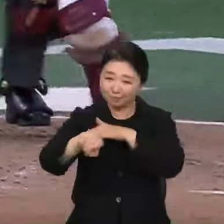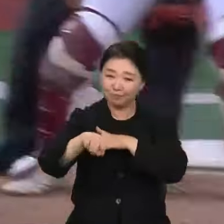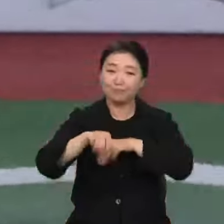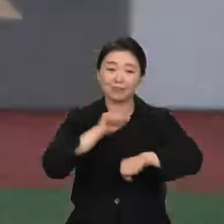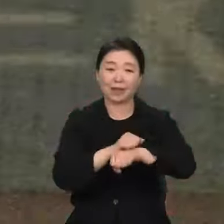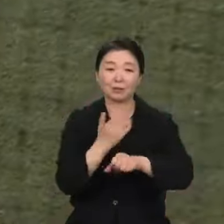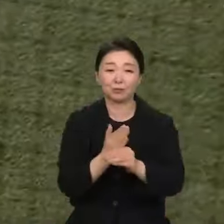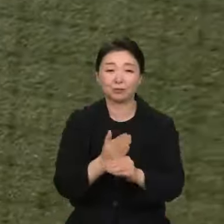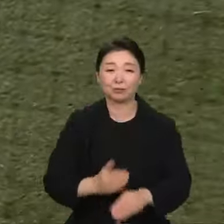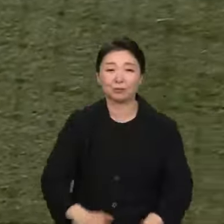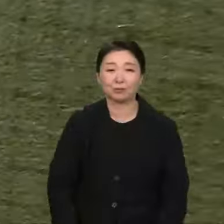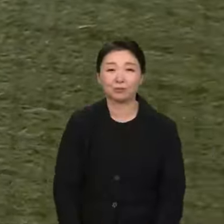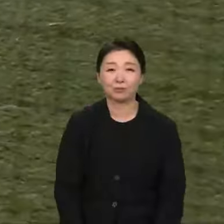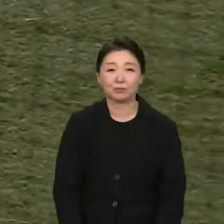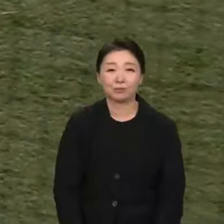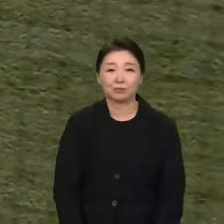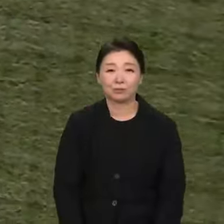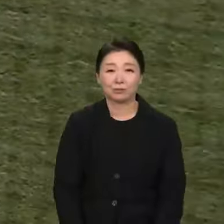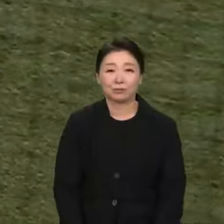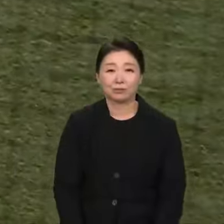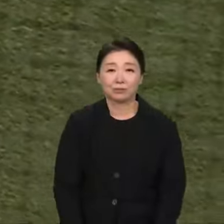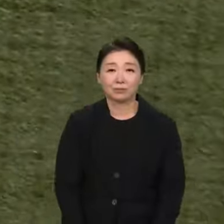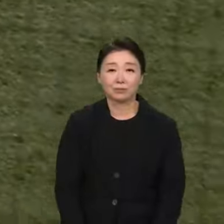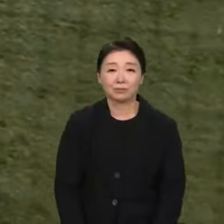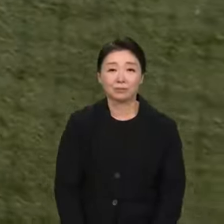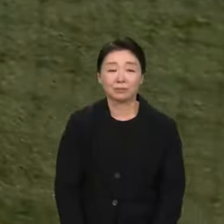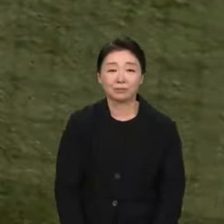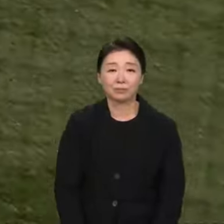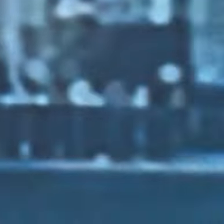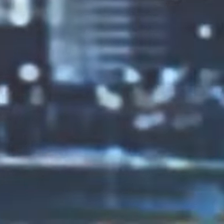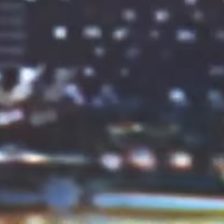있습니다. JTBC 홍지웅입니다.